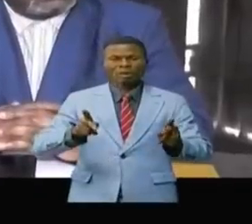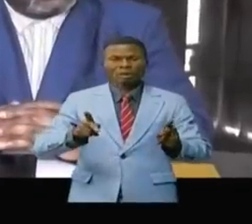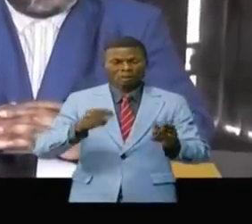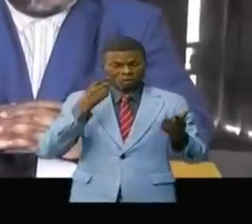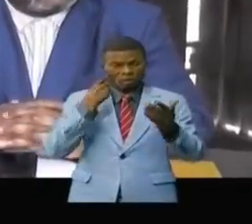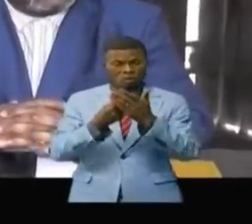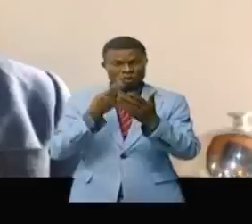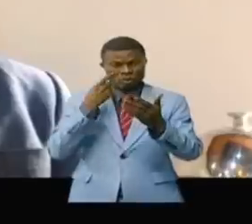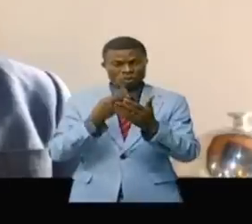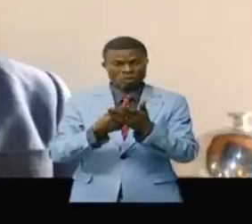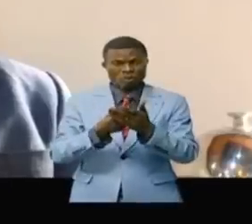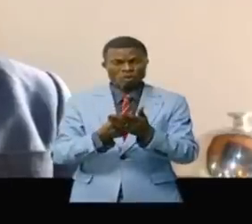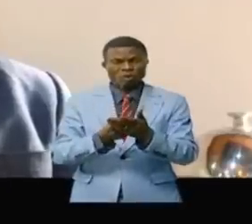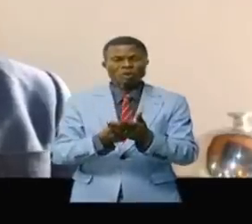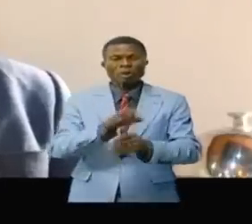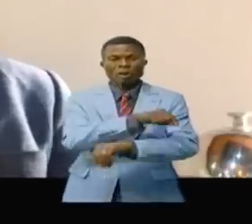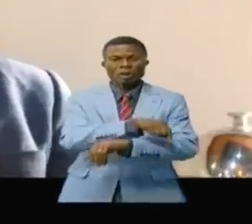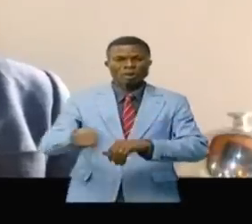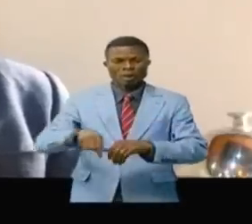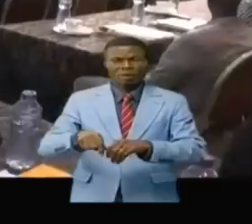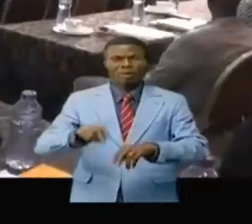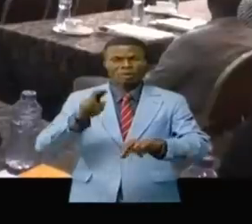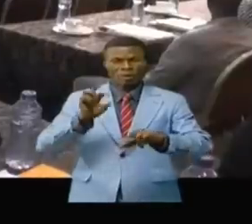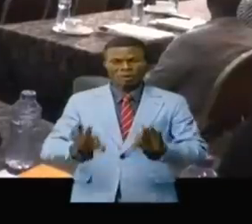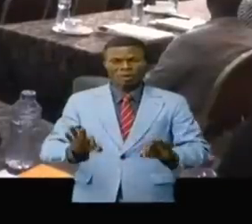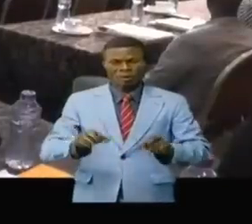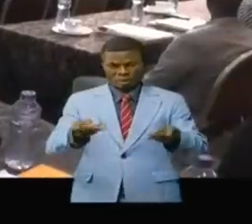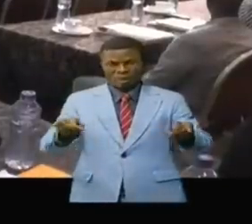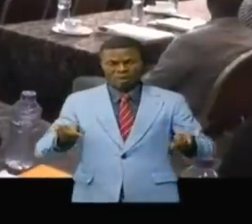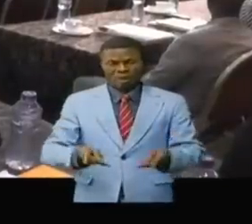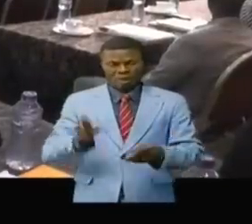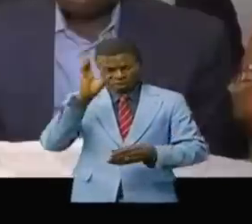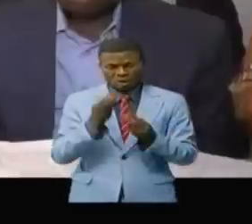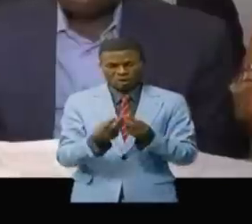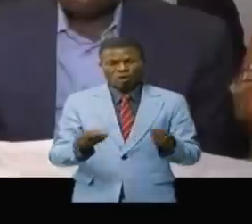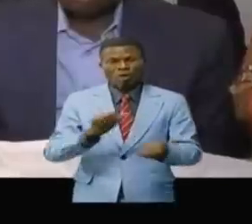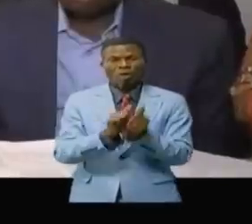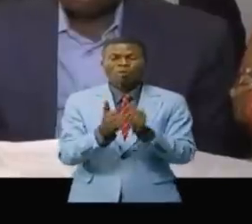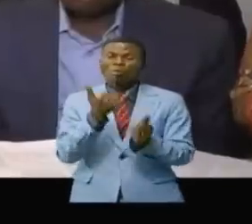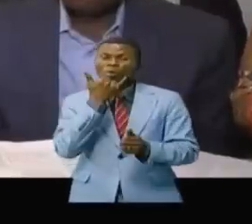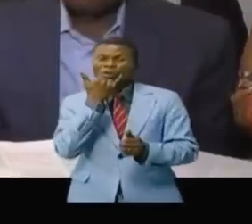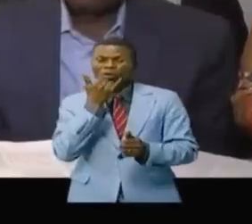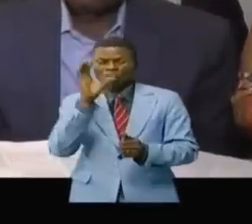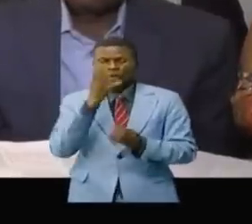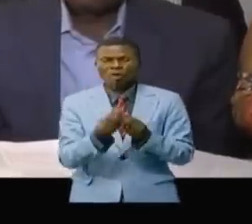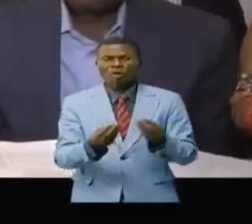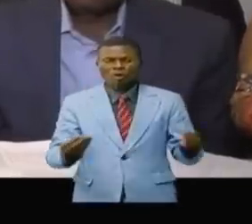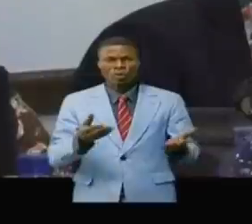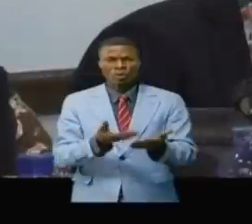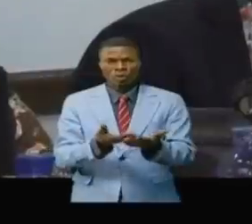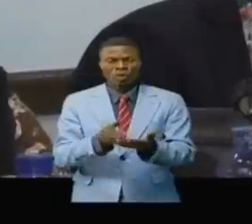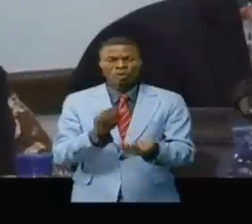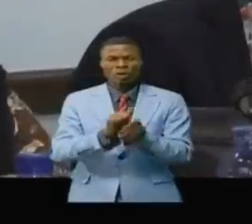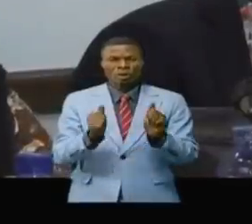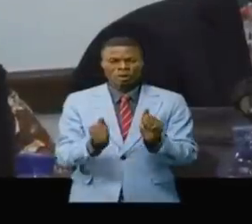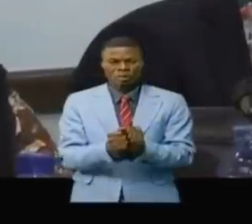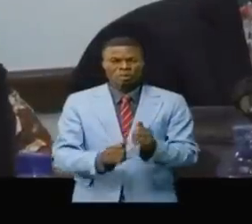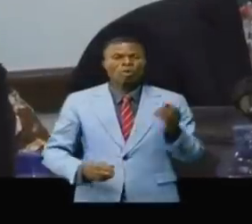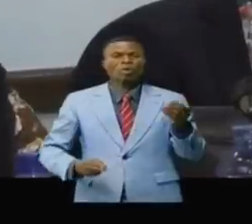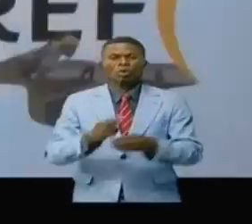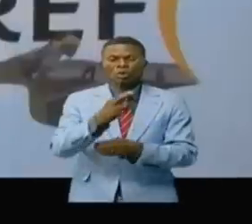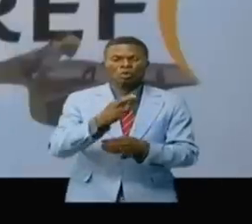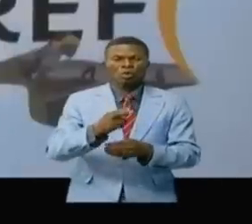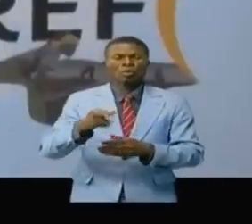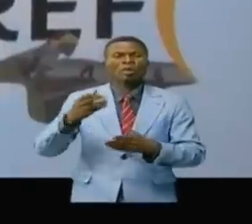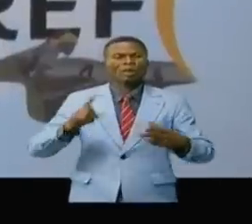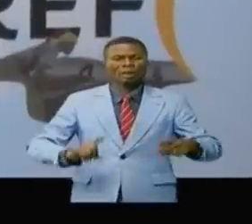diagnostic profond de l'administration foncière pour en dégager les faiblesses et pesanteurs liées au télescopage